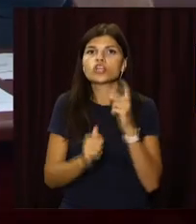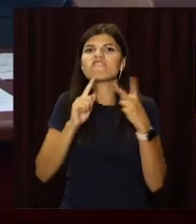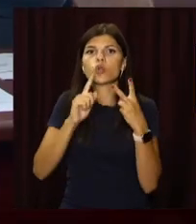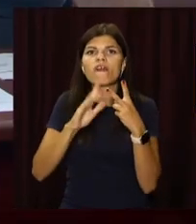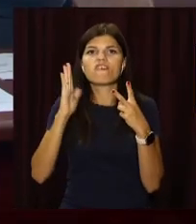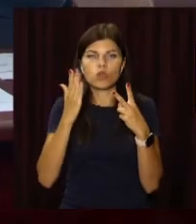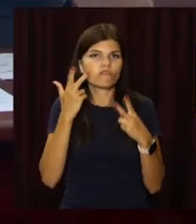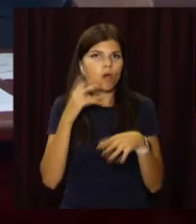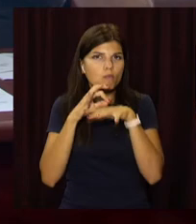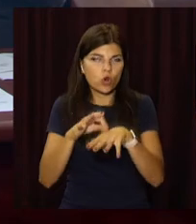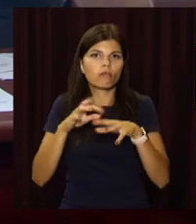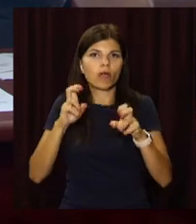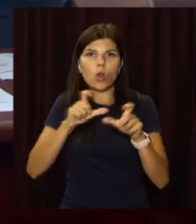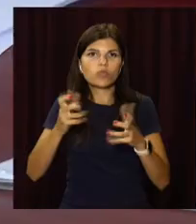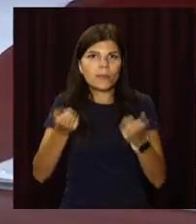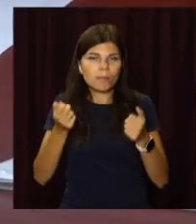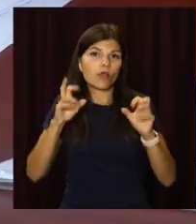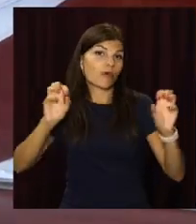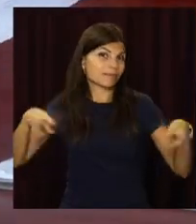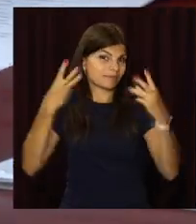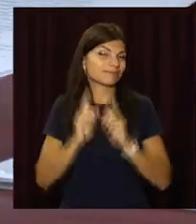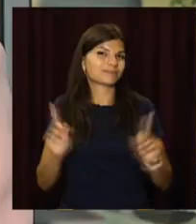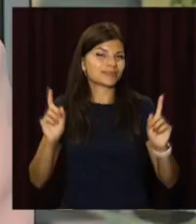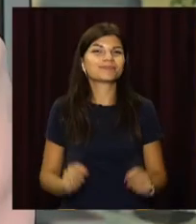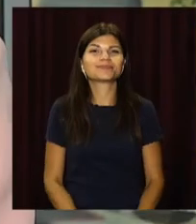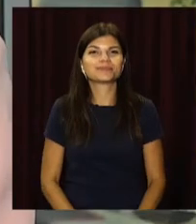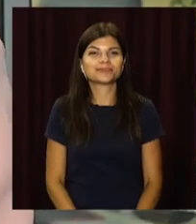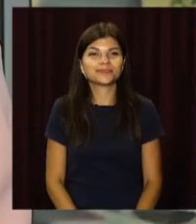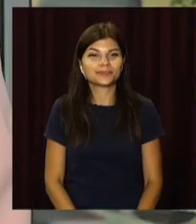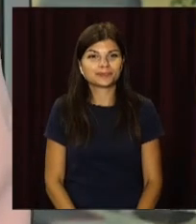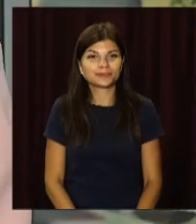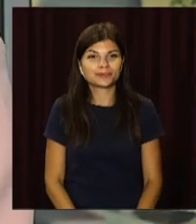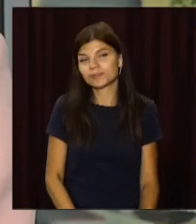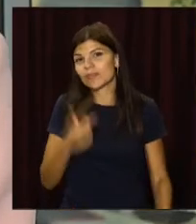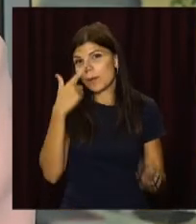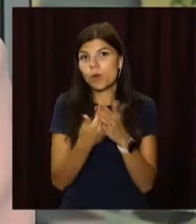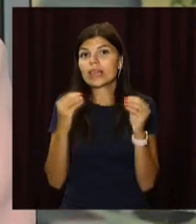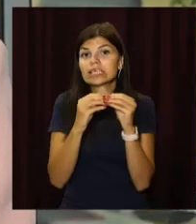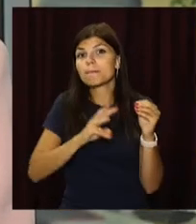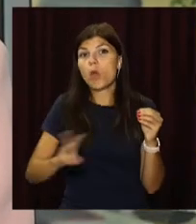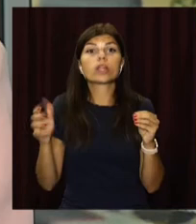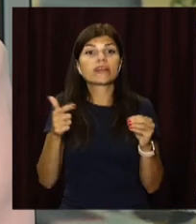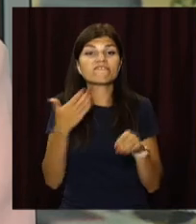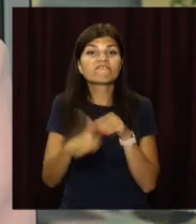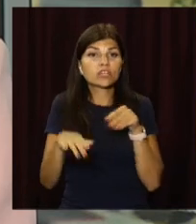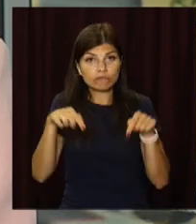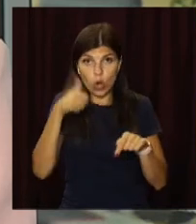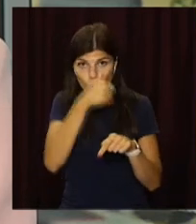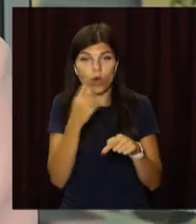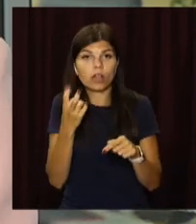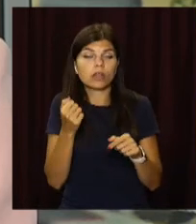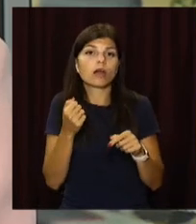Акімова, Максим Алещенко, Open News, телеканал «Відкритий». Понад 10 мільйонів гривень виділять цьогоріч на